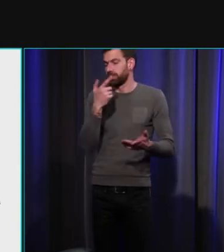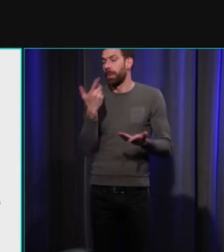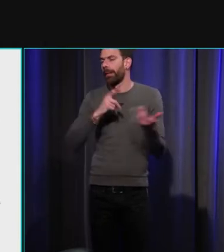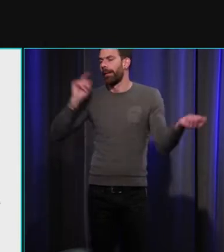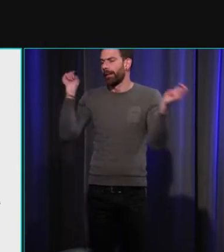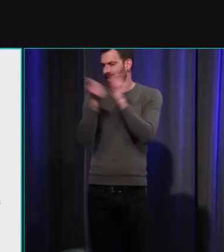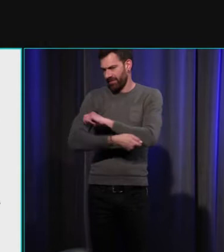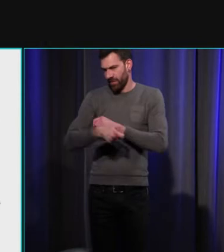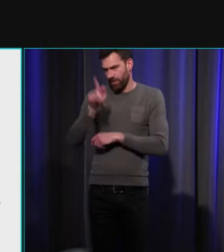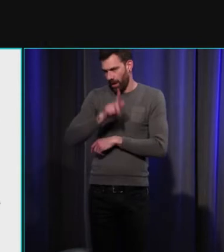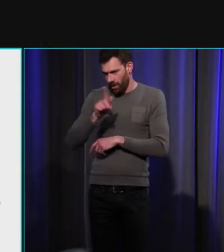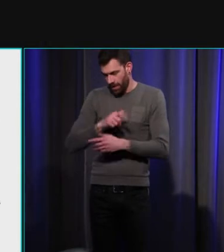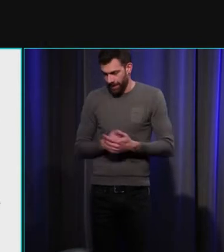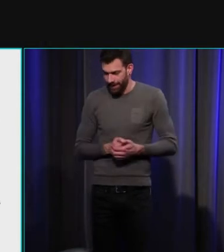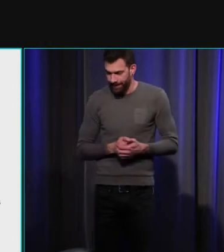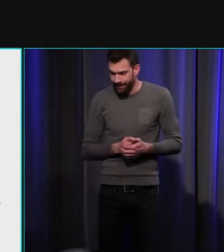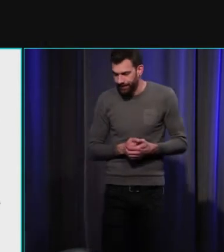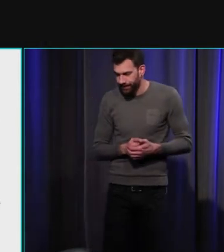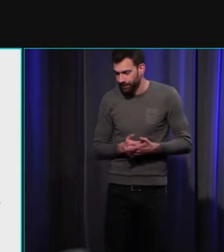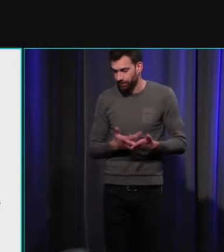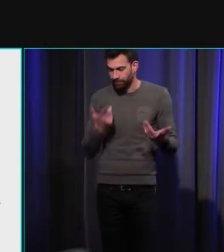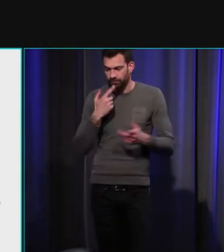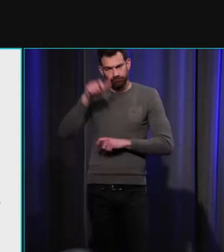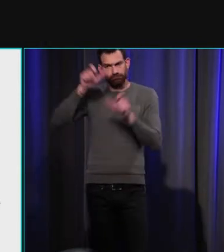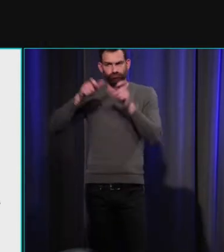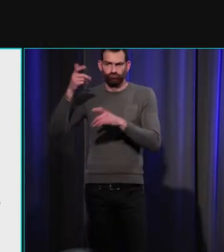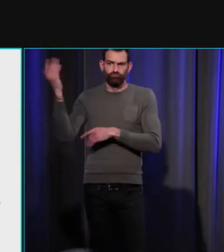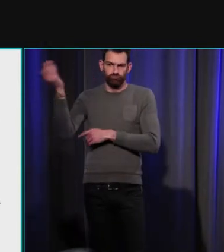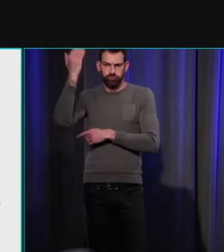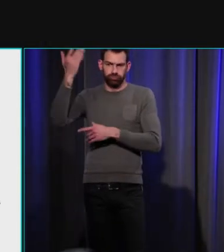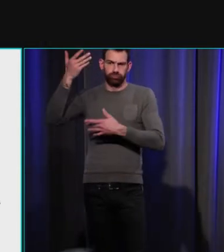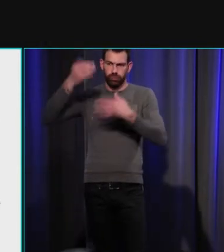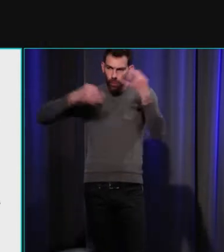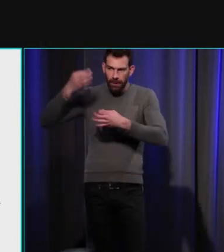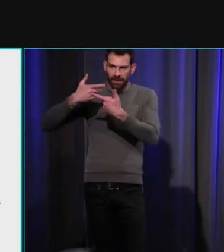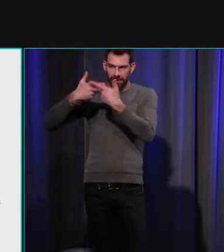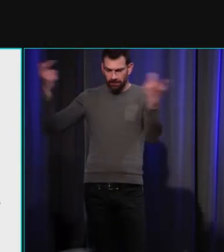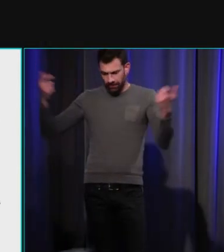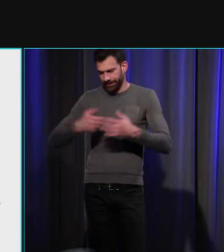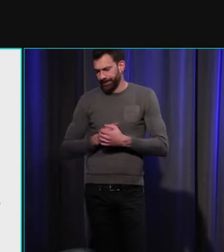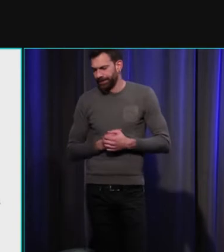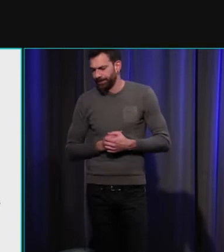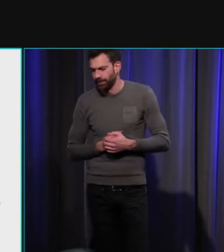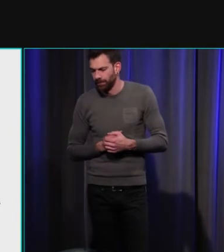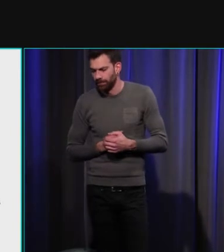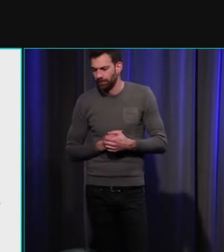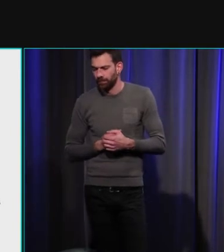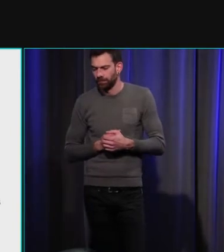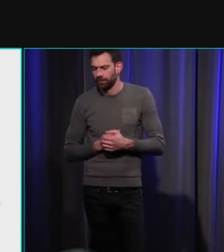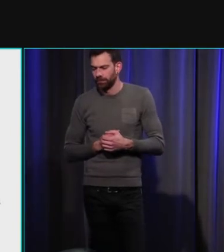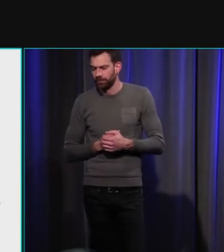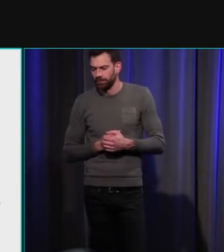ses droits de l'église avec des grands penseurs des grands juristes niveau de chartres par exemple qui a traité du problème de la croisade